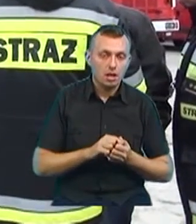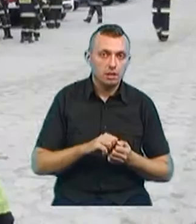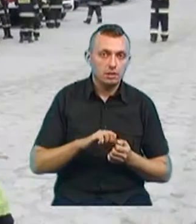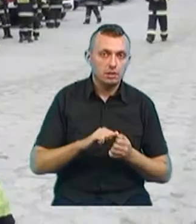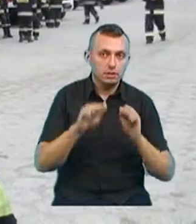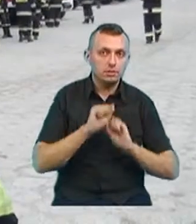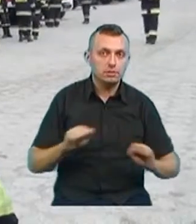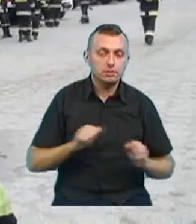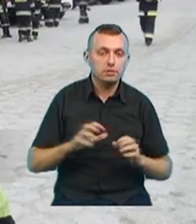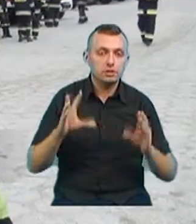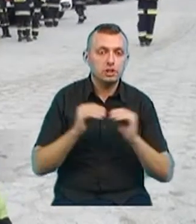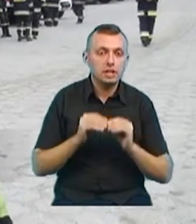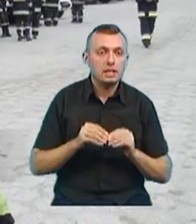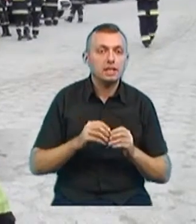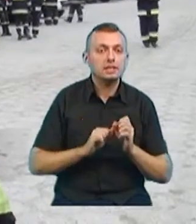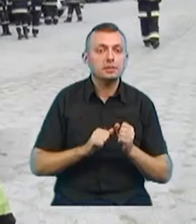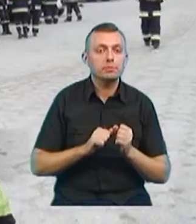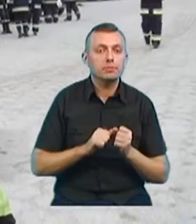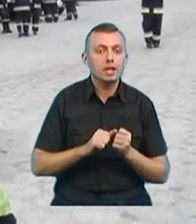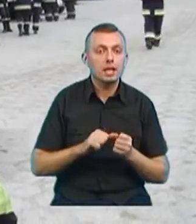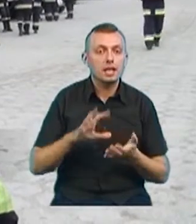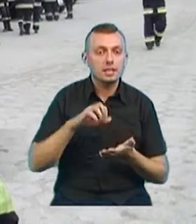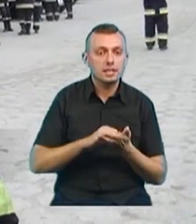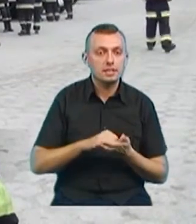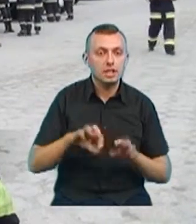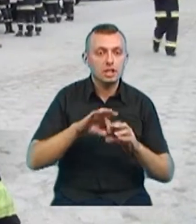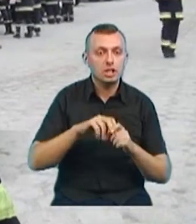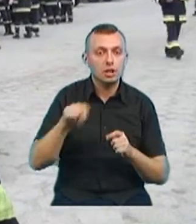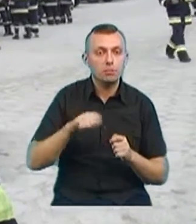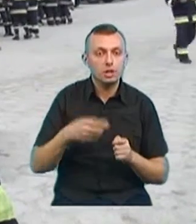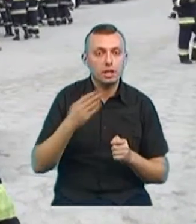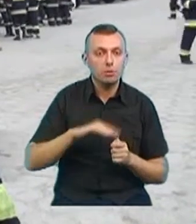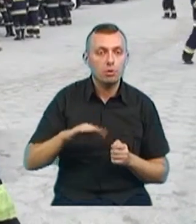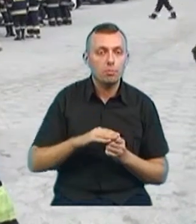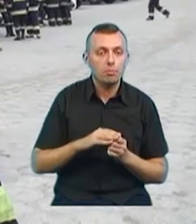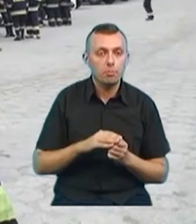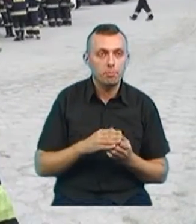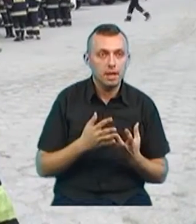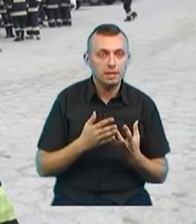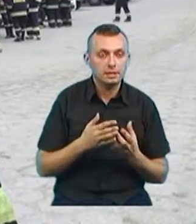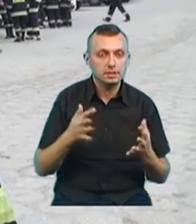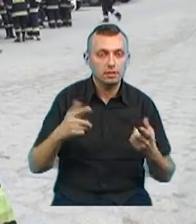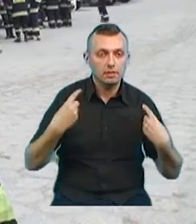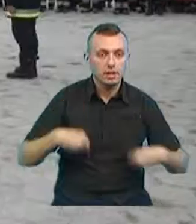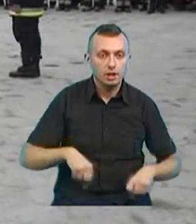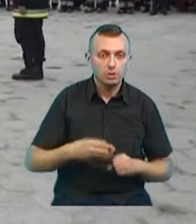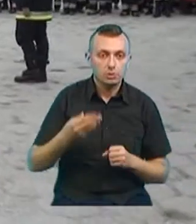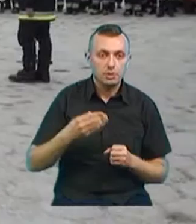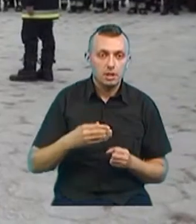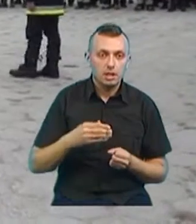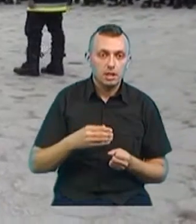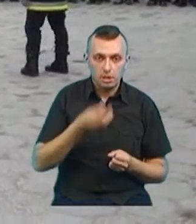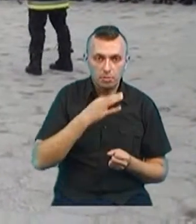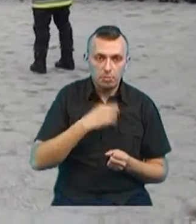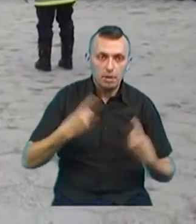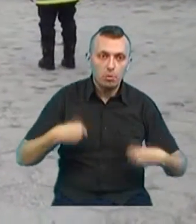kutnowskiego. Udział brało w sumie 18 zastępów, w tym bezpośrednio w ćwiczeniach 16 zastępów. Łącznie w